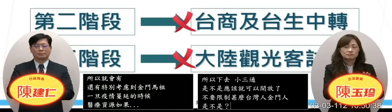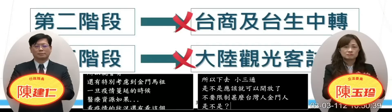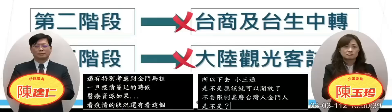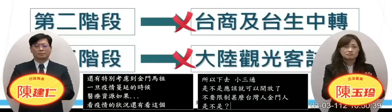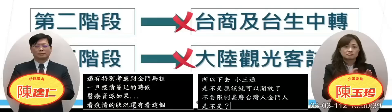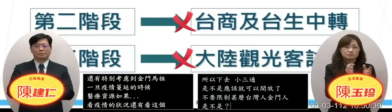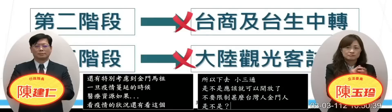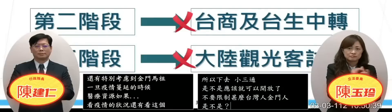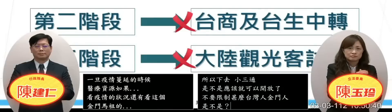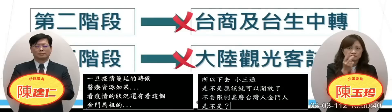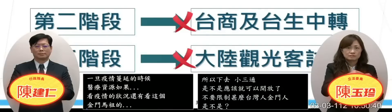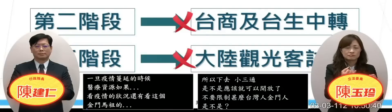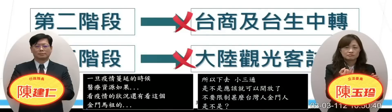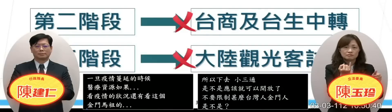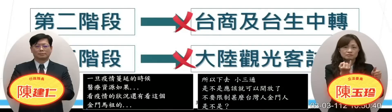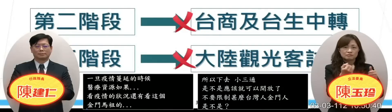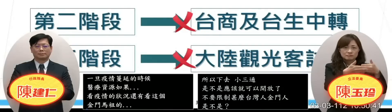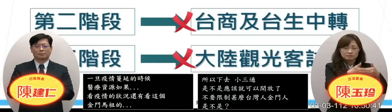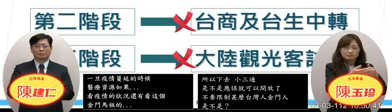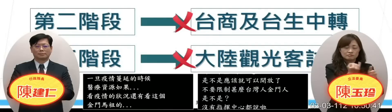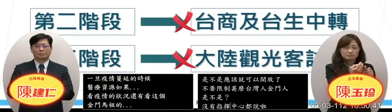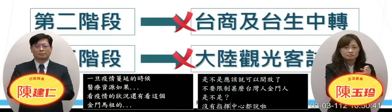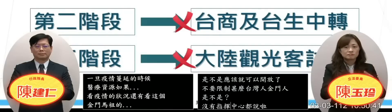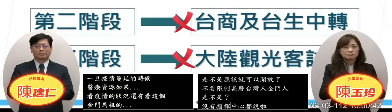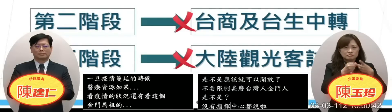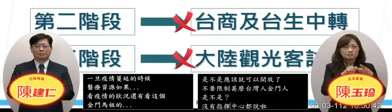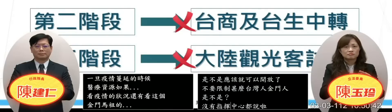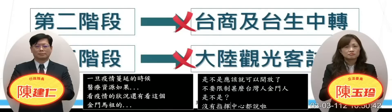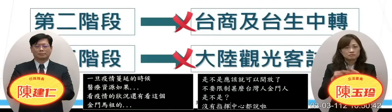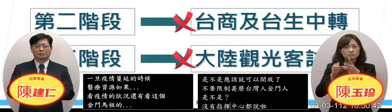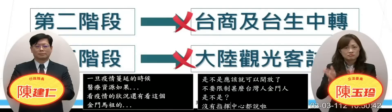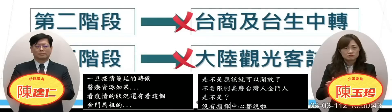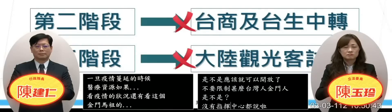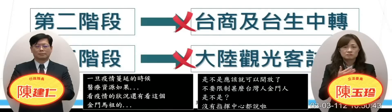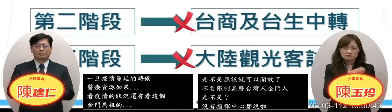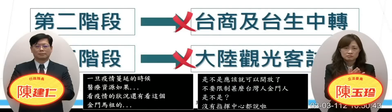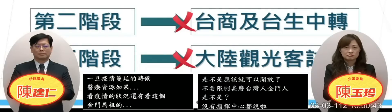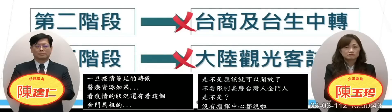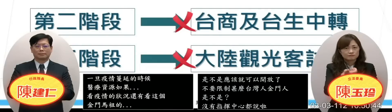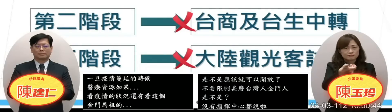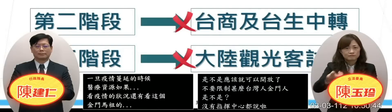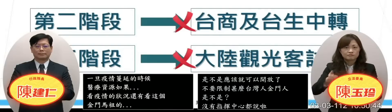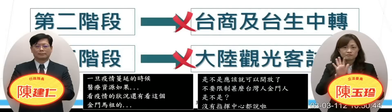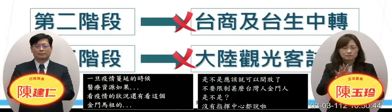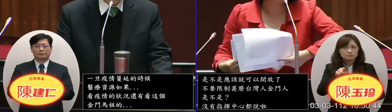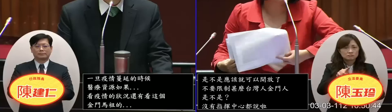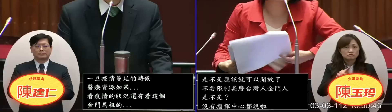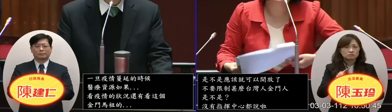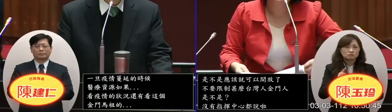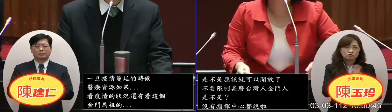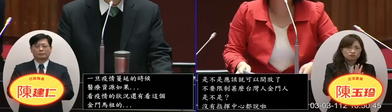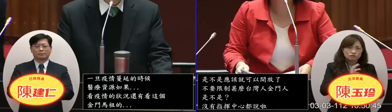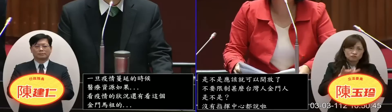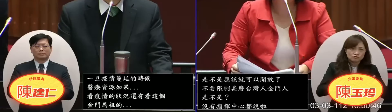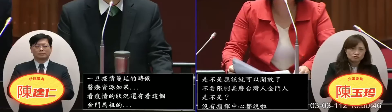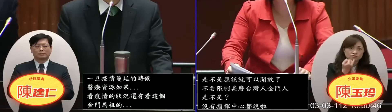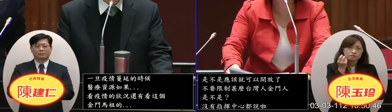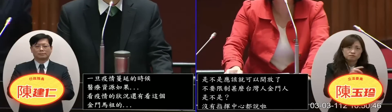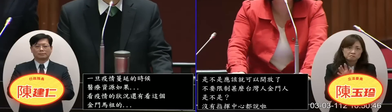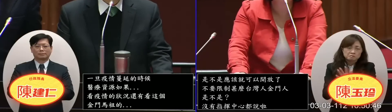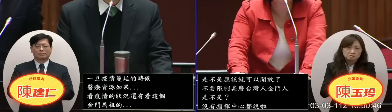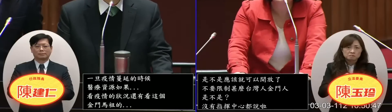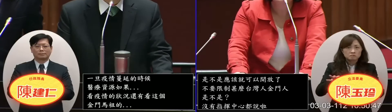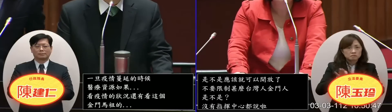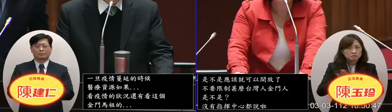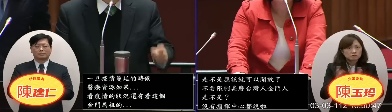阶段还没有嘛，台生、台商都没有，第三阶段当然大陆客都没有嘛。那这个部分，你的温暖可不可以照到金门来啊？你知